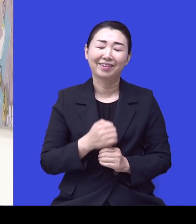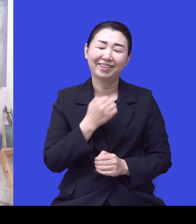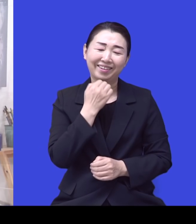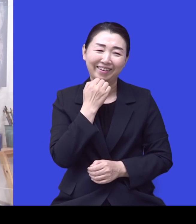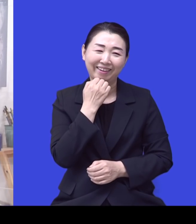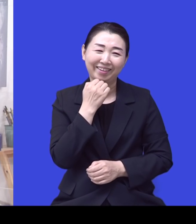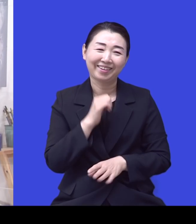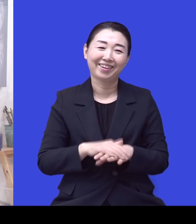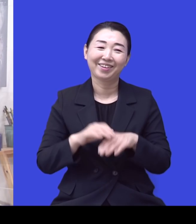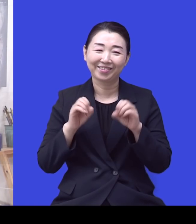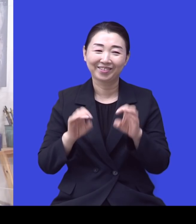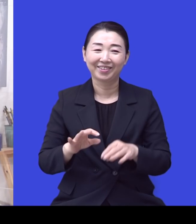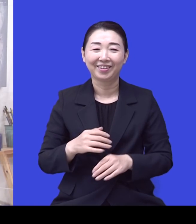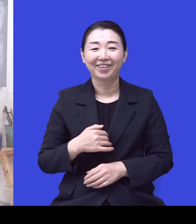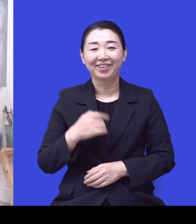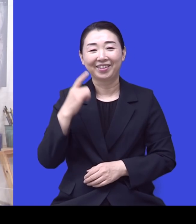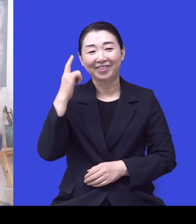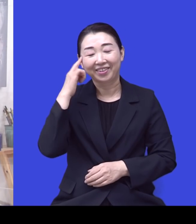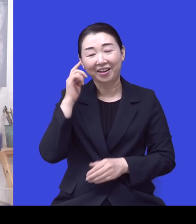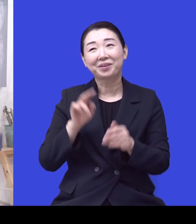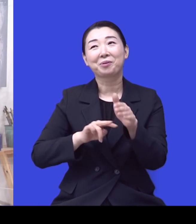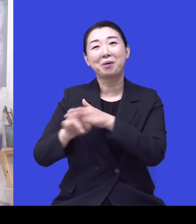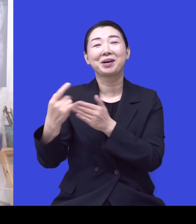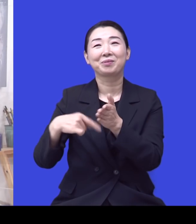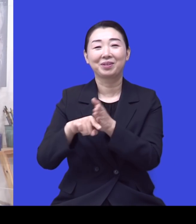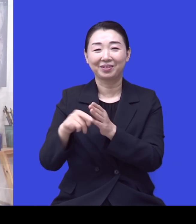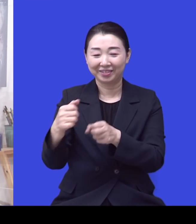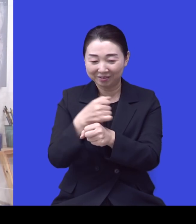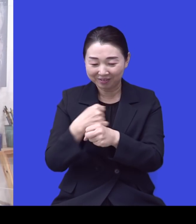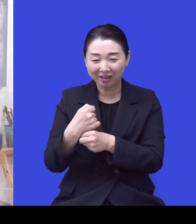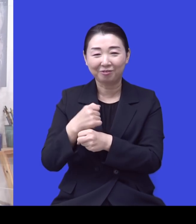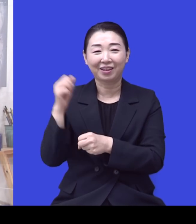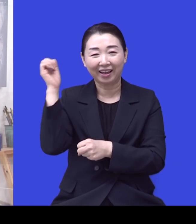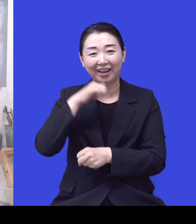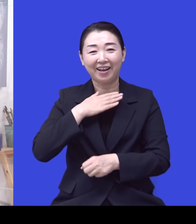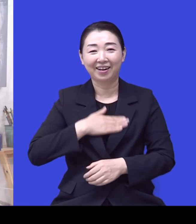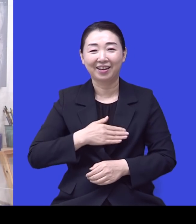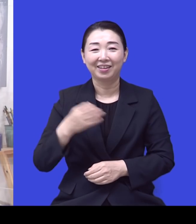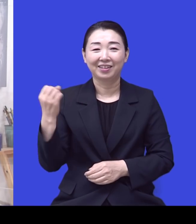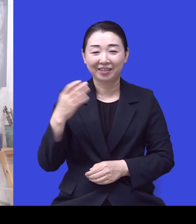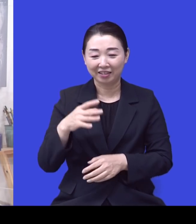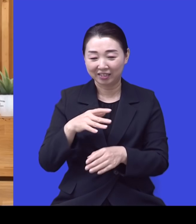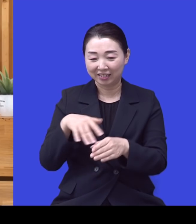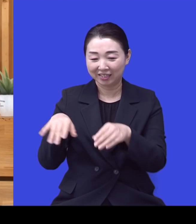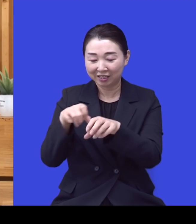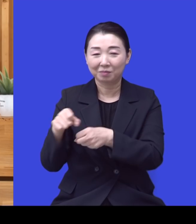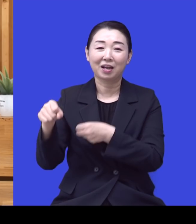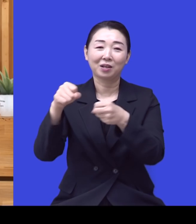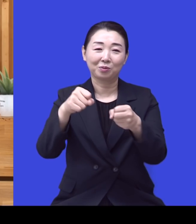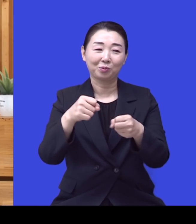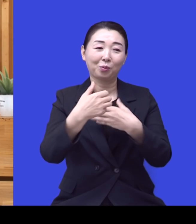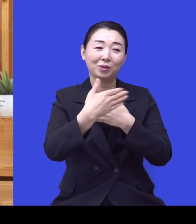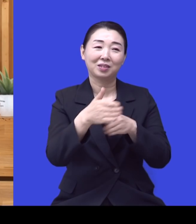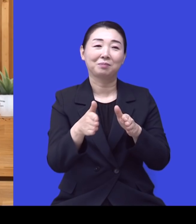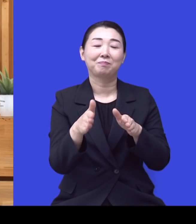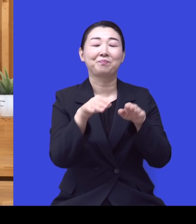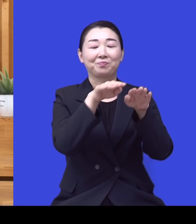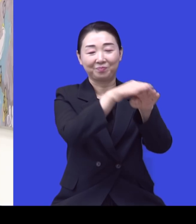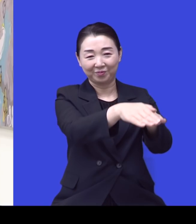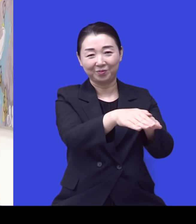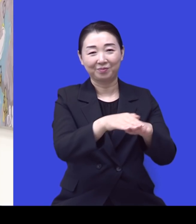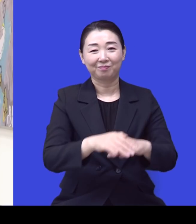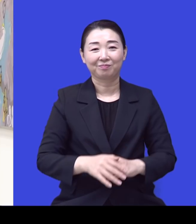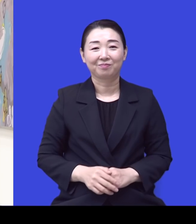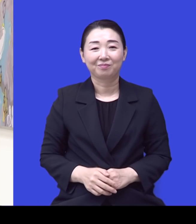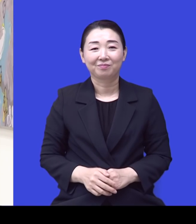허탈한 내가 이거 도망가려고 진 짐이었구나. 예. 그리고 다시 짐을 가지고 풀었어요? 방에다가 다시 갖다 풀었어요?